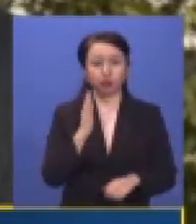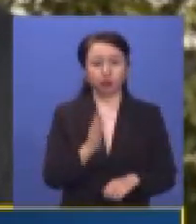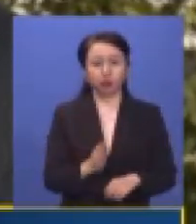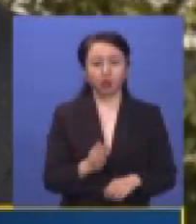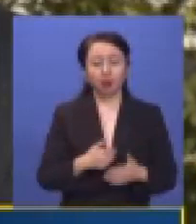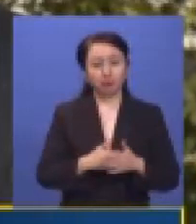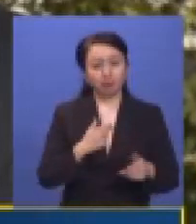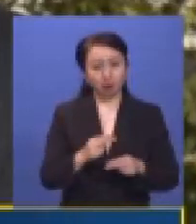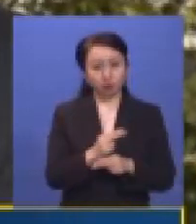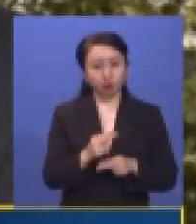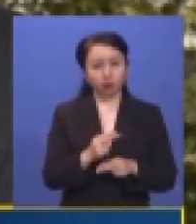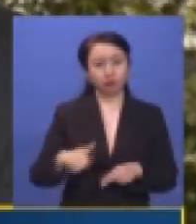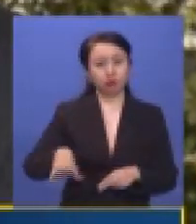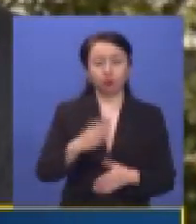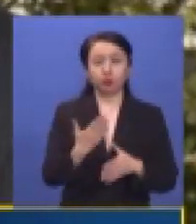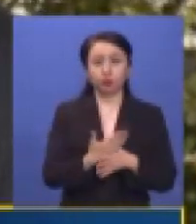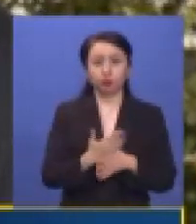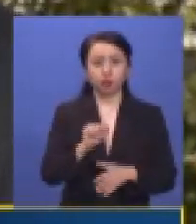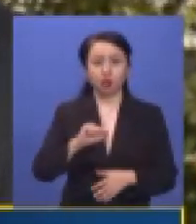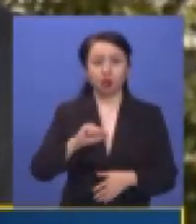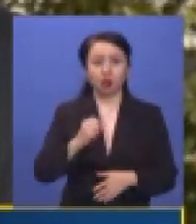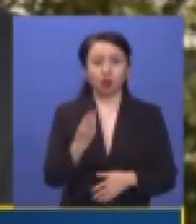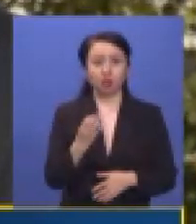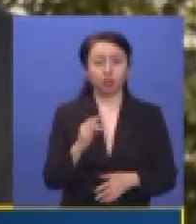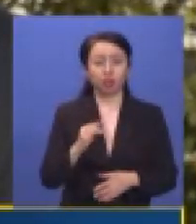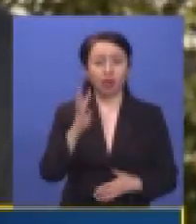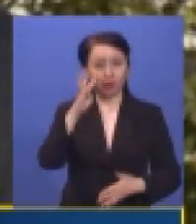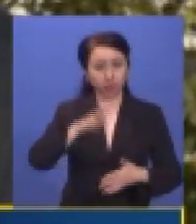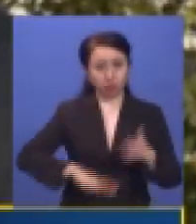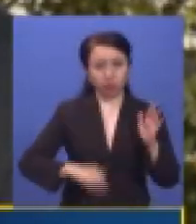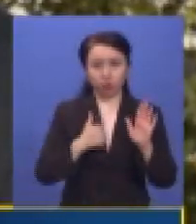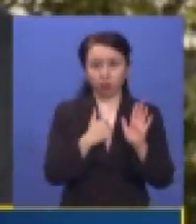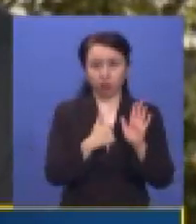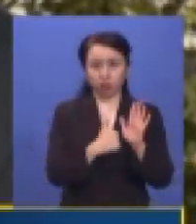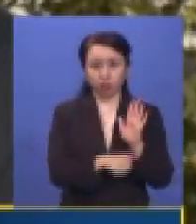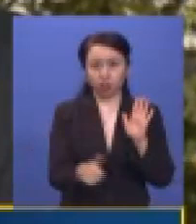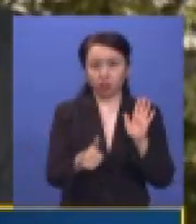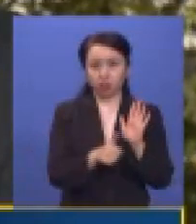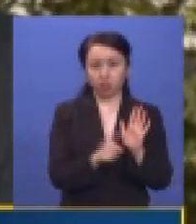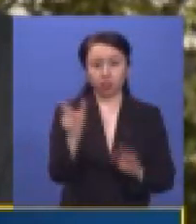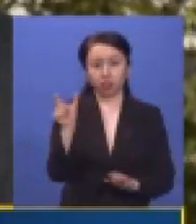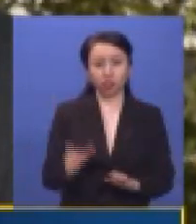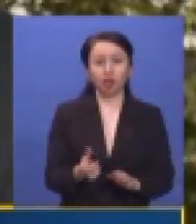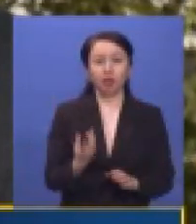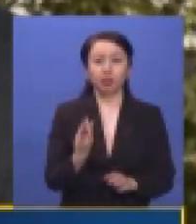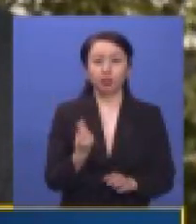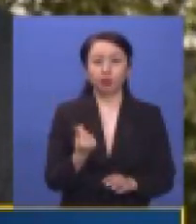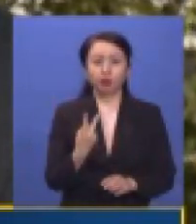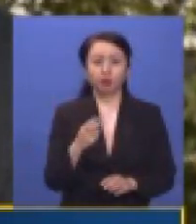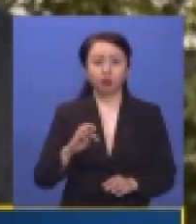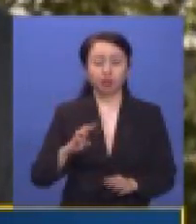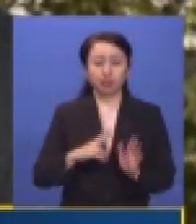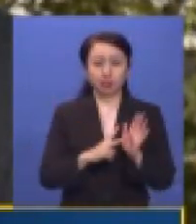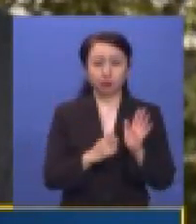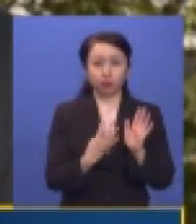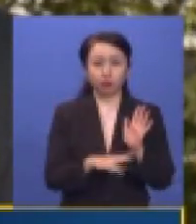предупреждение. Всего с помощью системы «Ашак» в области оштрафовано 66 человек на сумму свыше 2